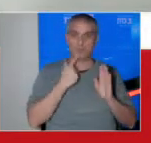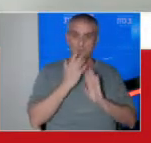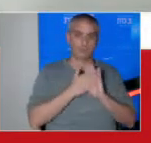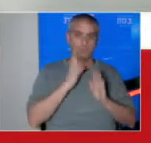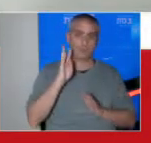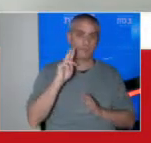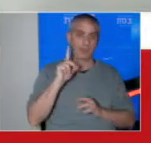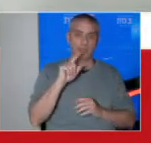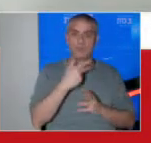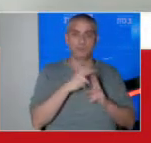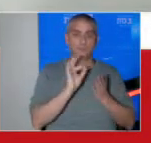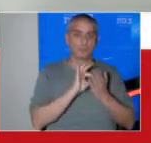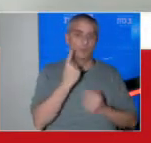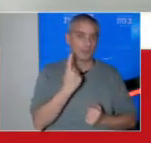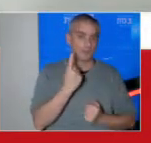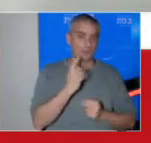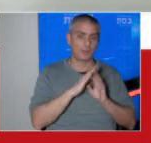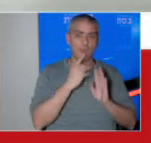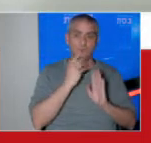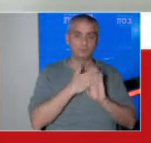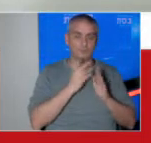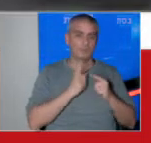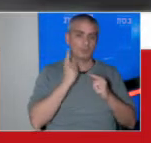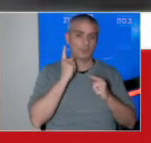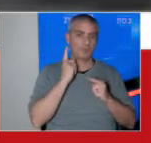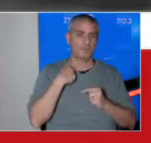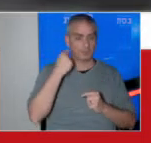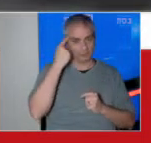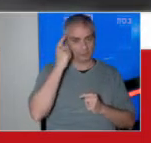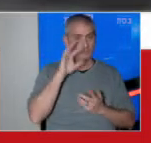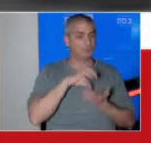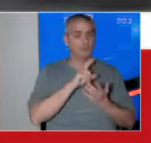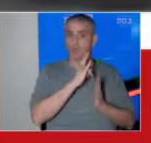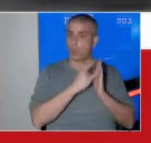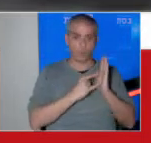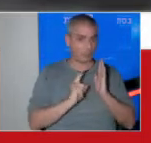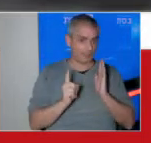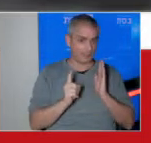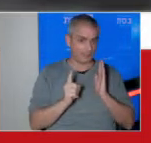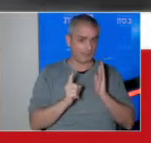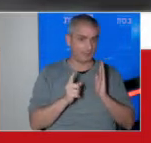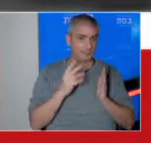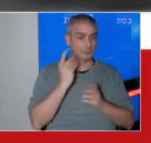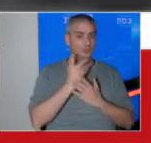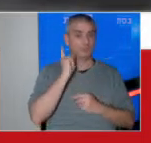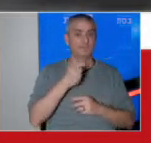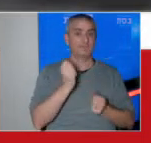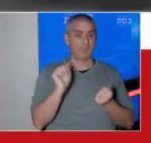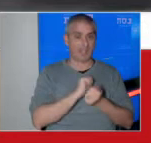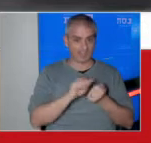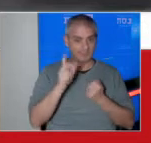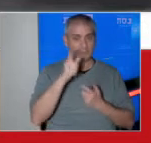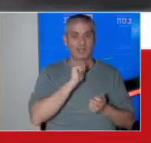ברלי, למעט נקודה אחת. כל מה שהוא אמר זה מדויק, ואני חושב שישוב לא חוקי שניתנו עליו צווי הריסה אמור